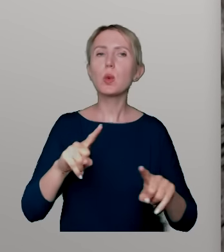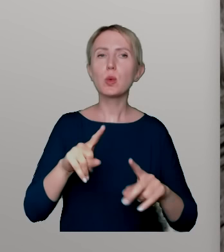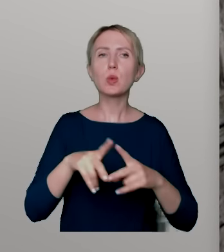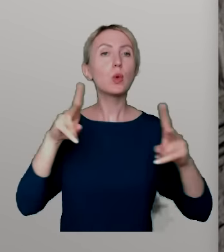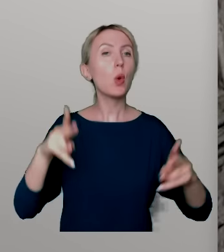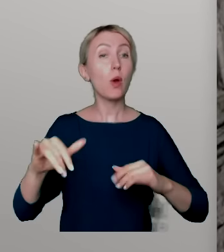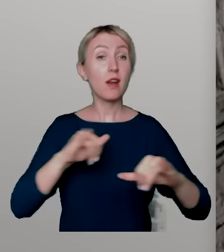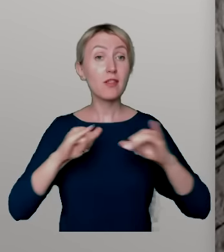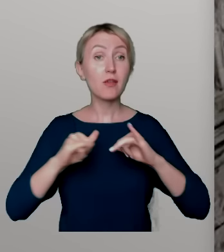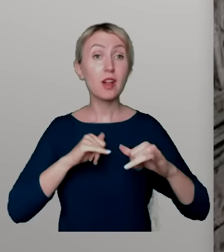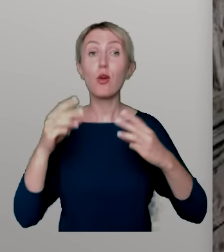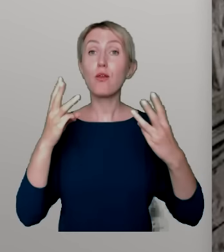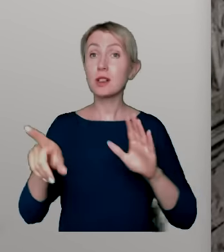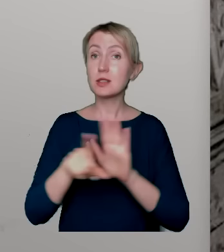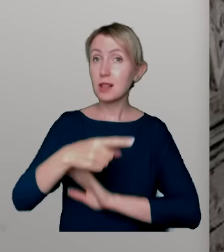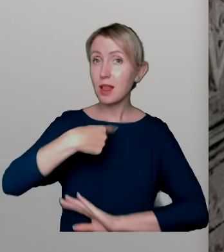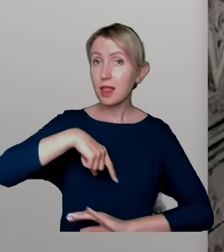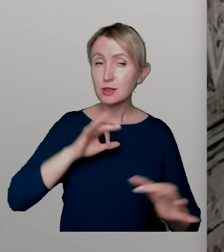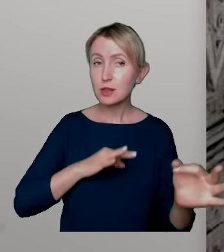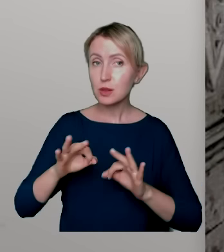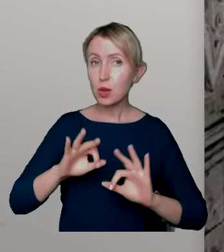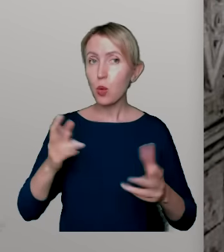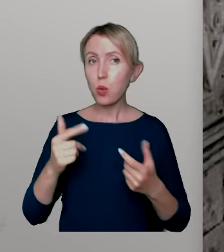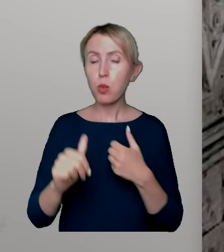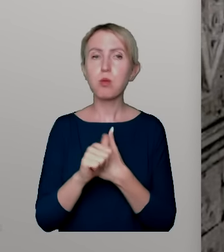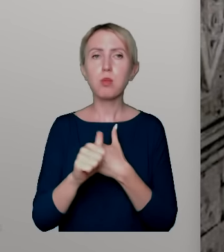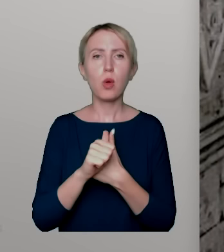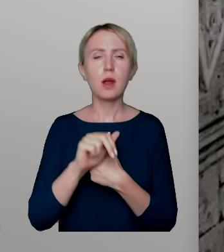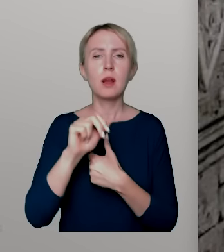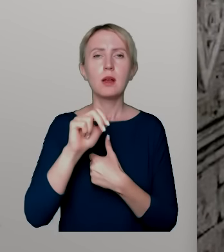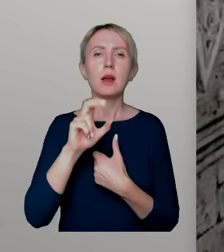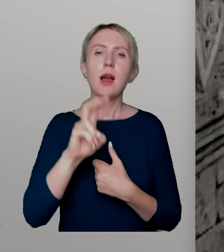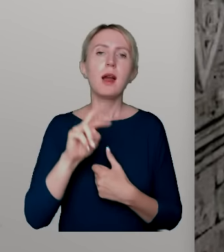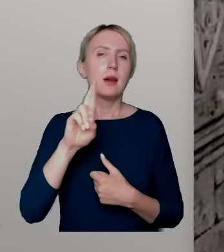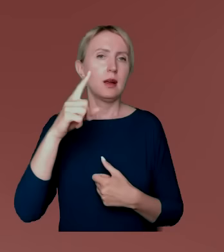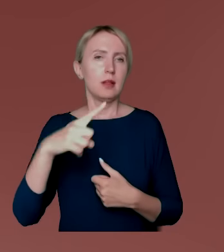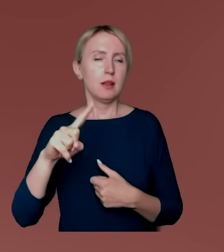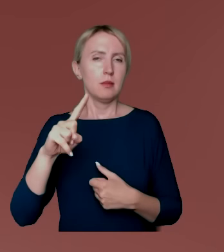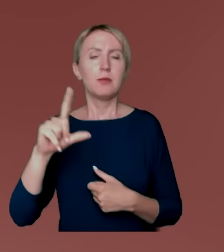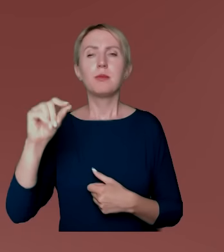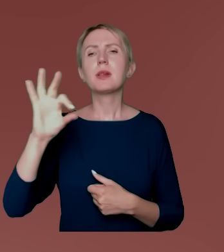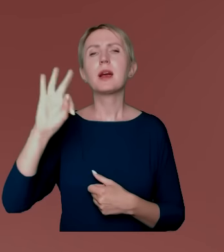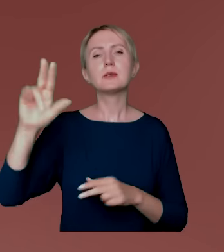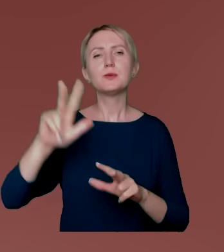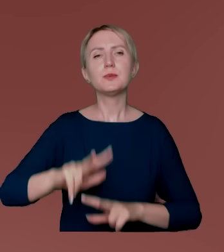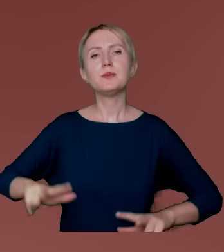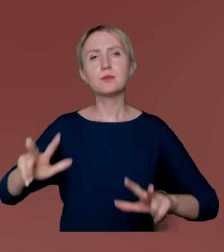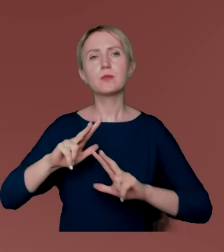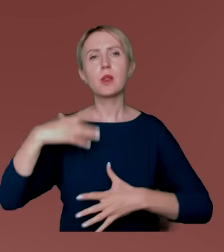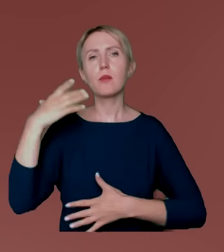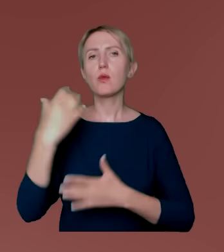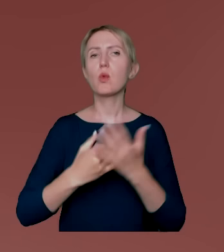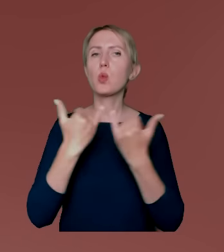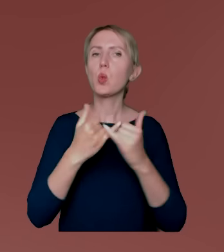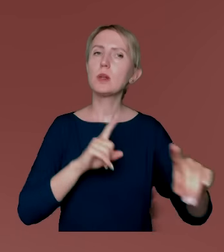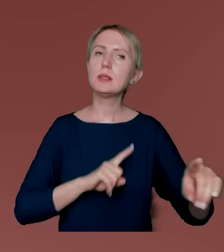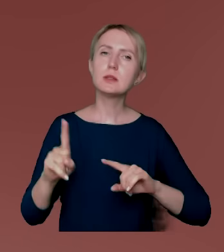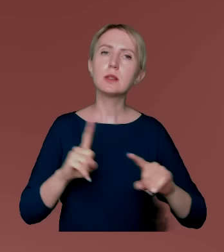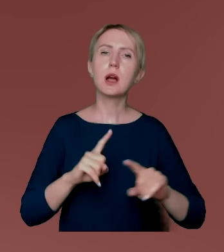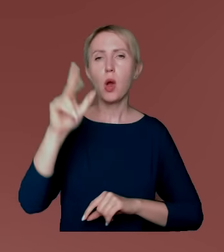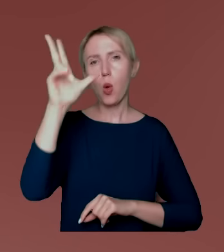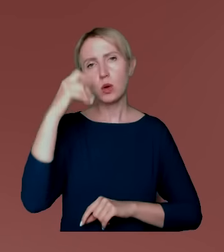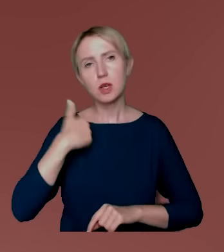jednak dla naszych dziejów, a to ze względów heraldycznych. Piastowscy książęta używali różnych symboli. Orłów białych,